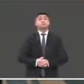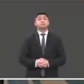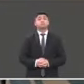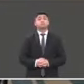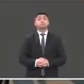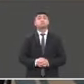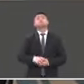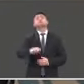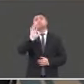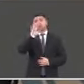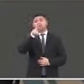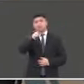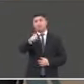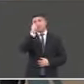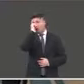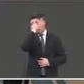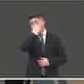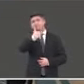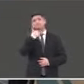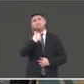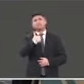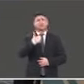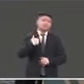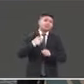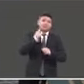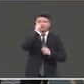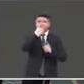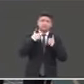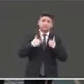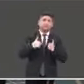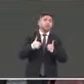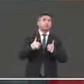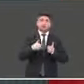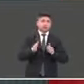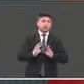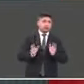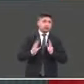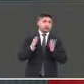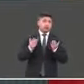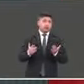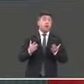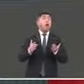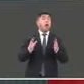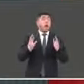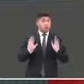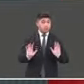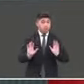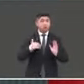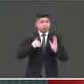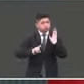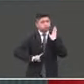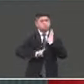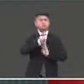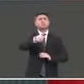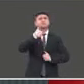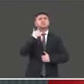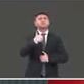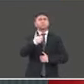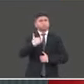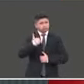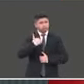Elbette bu öyle kolay bir süreç olmayacaktır ama başaracağız dan